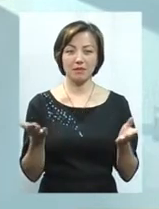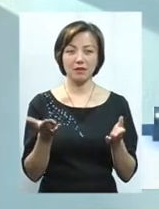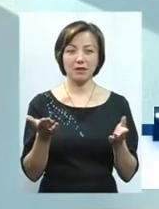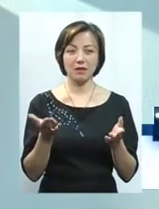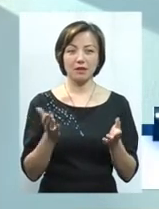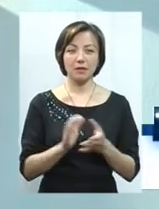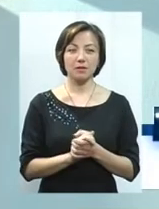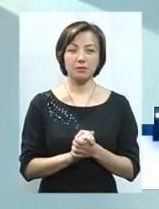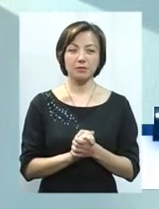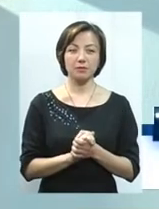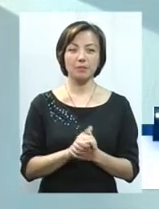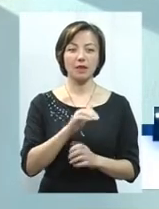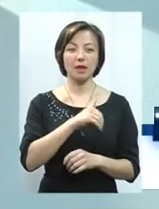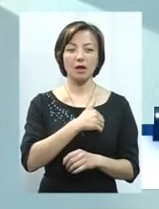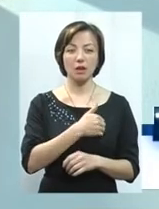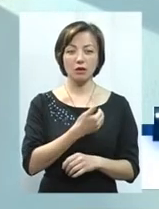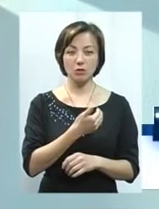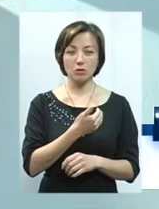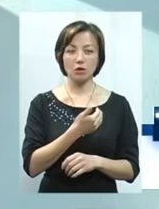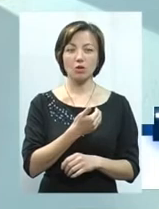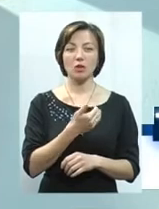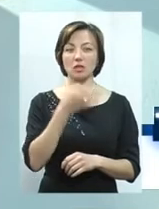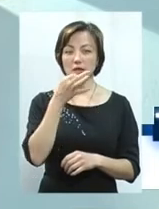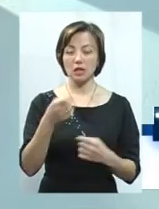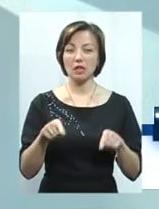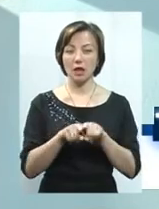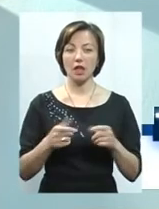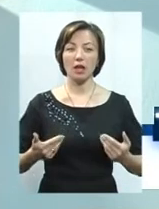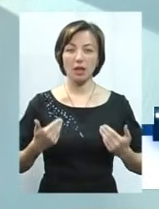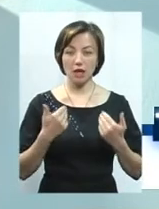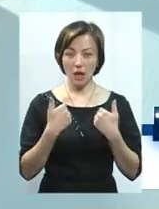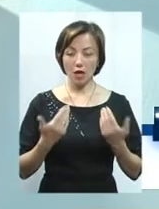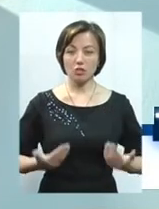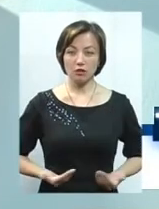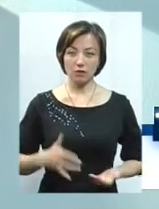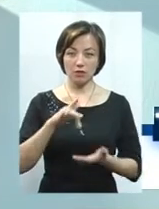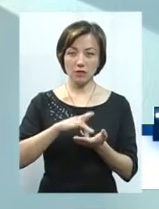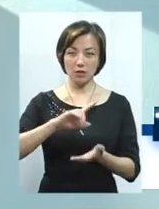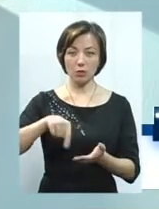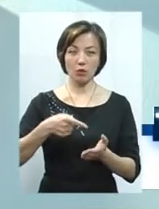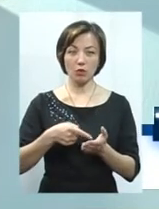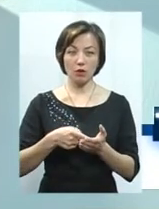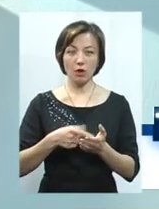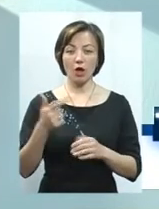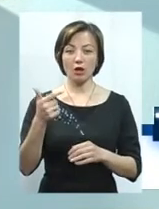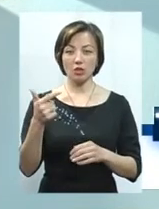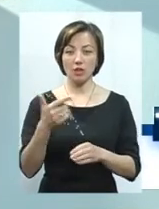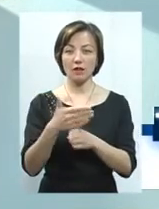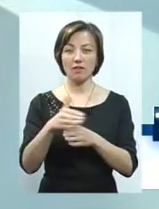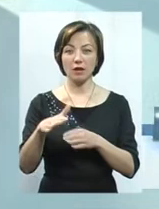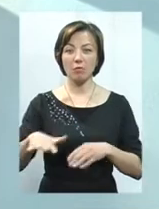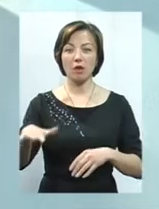собаками не обращались. Але хочу сказати так, я живу в центрі міста, в Гречанах виділять там майданчик, щоб вигулять